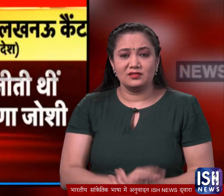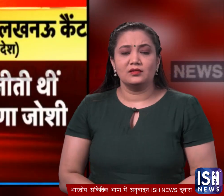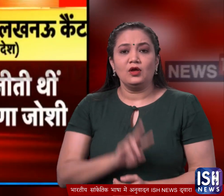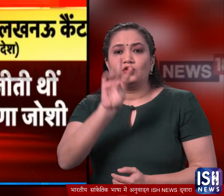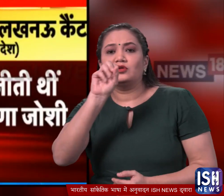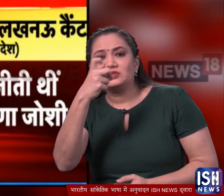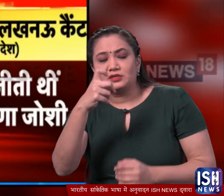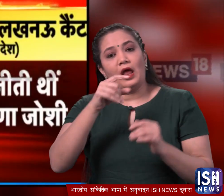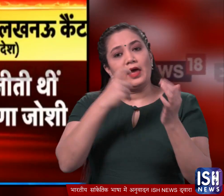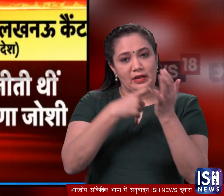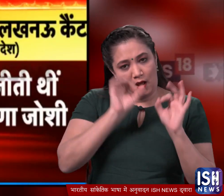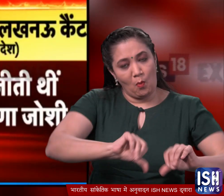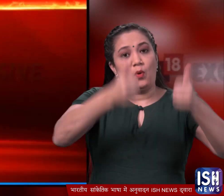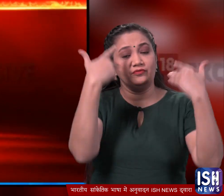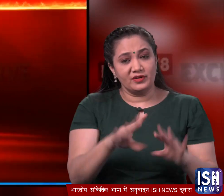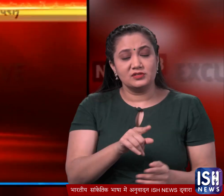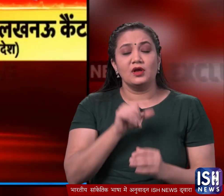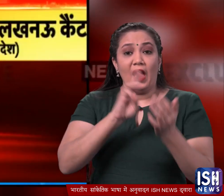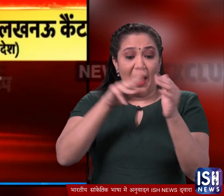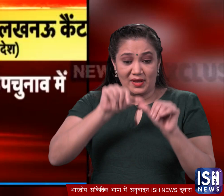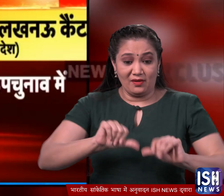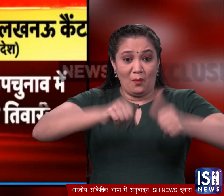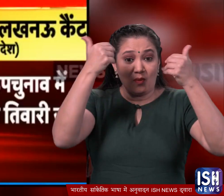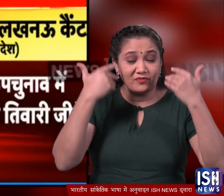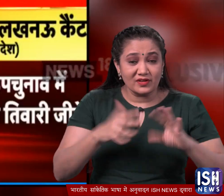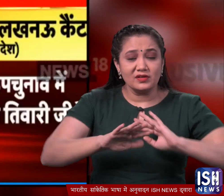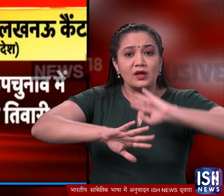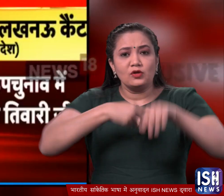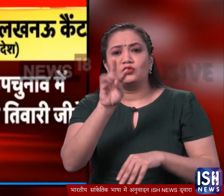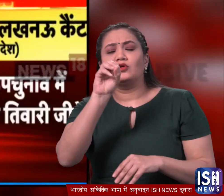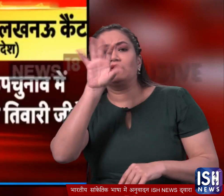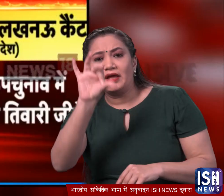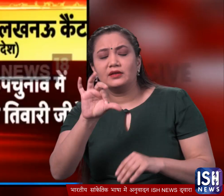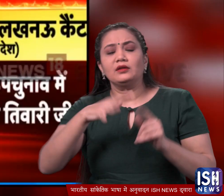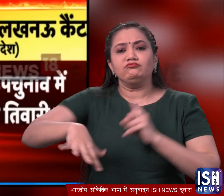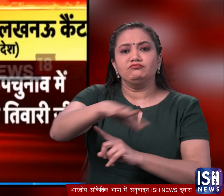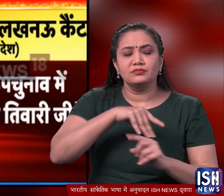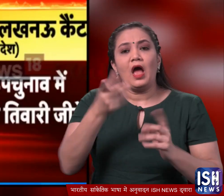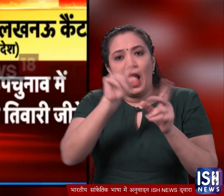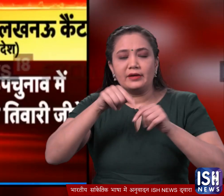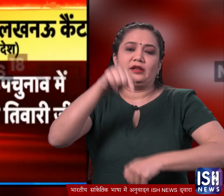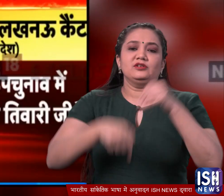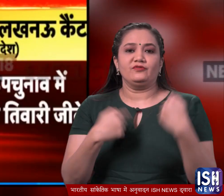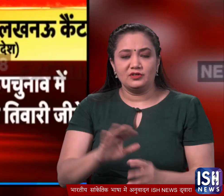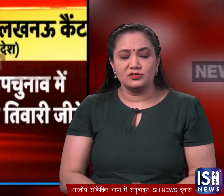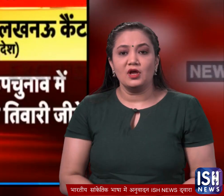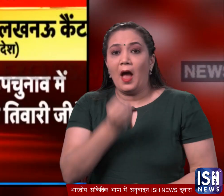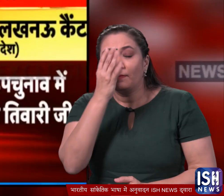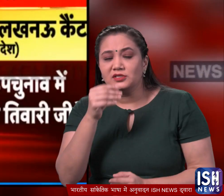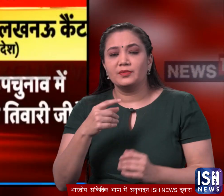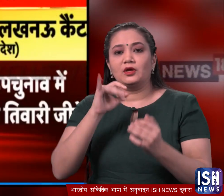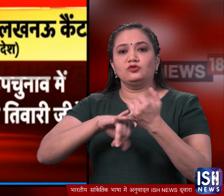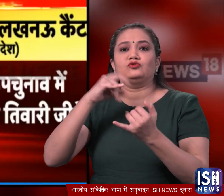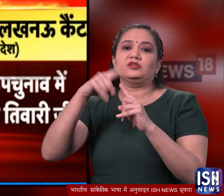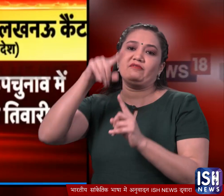ने 2017 में जीत दर्ज की थी और उनके सांसद बनने के बाद 2019 में इस सीट पर उपचुनाव हुए, जिसमें